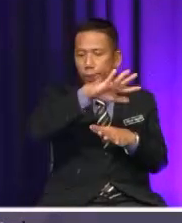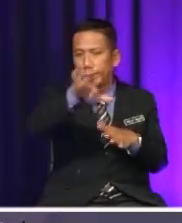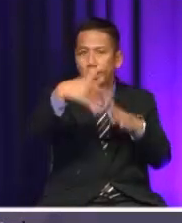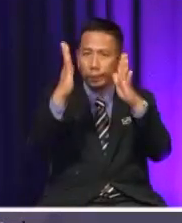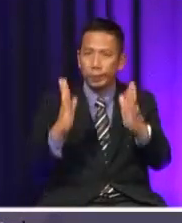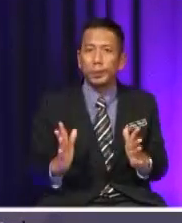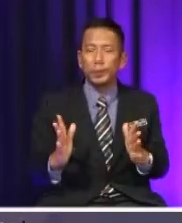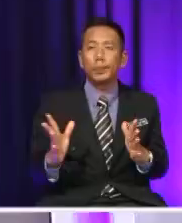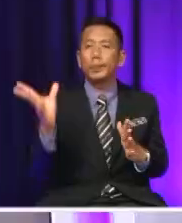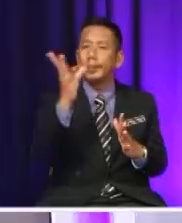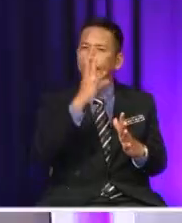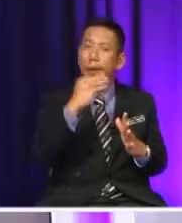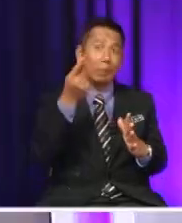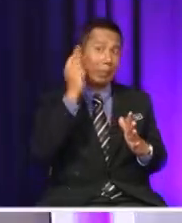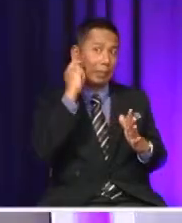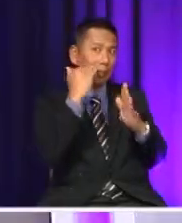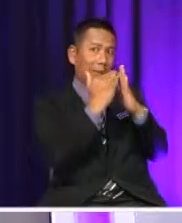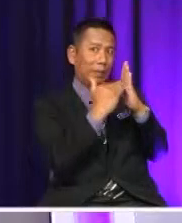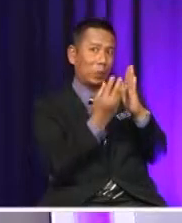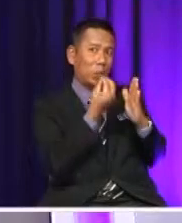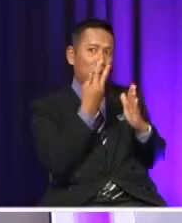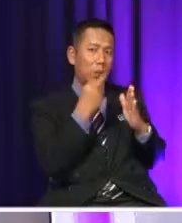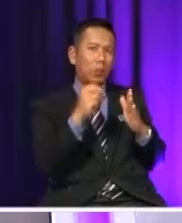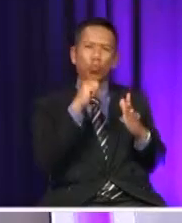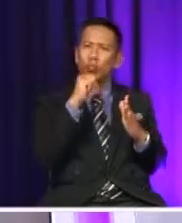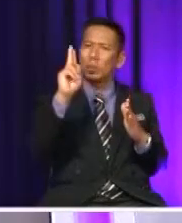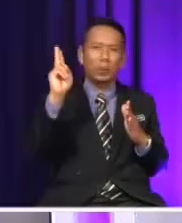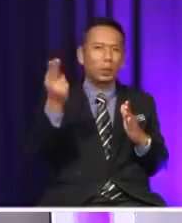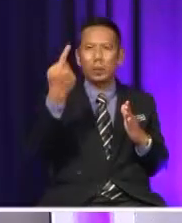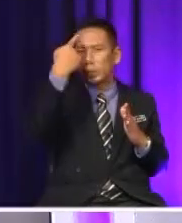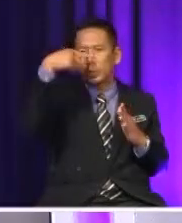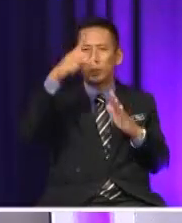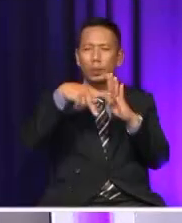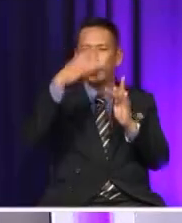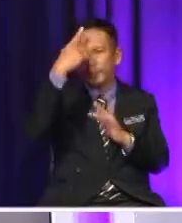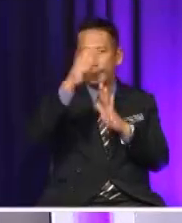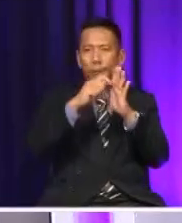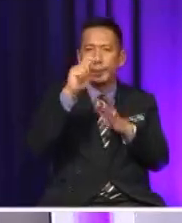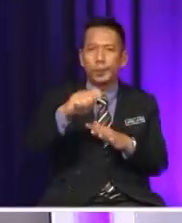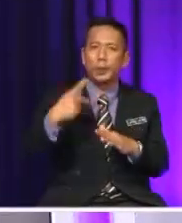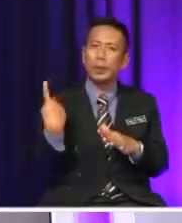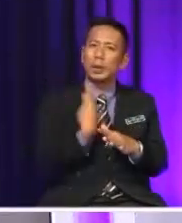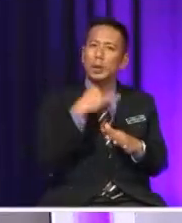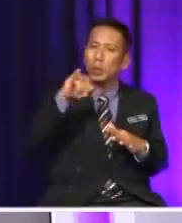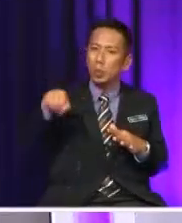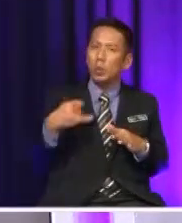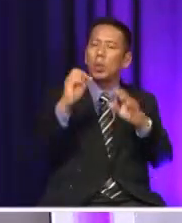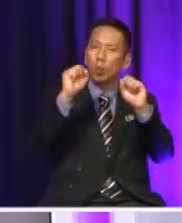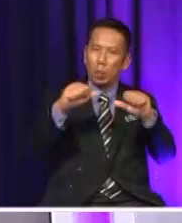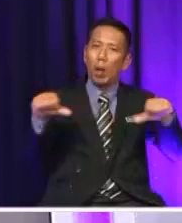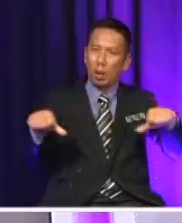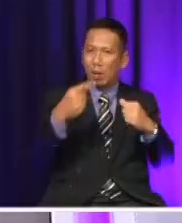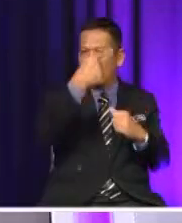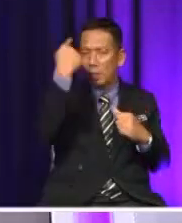dan juga mini-mini tersebut juga transmisi Mike yang wajib tertentu gitu juga boleh amalkan versi ini semua menu yang sehat